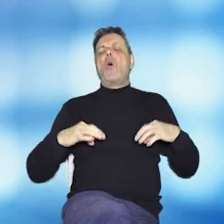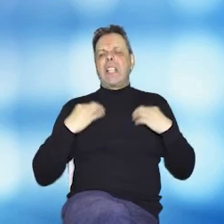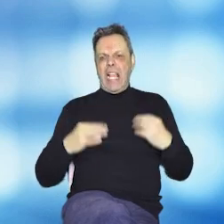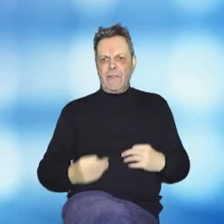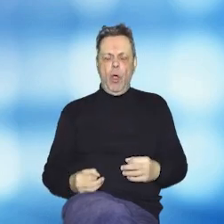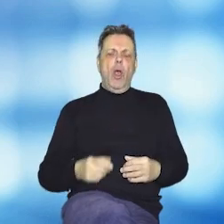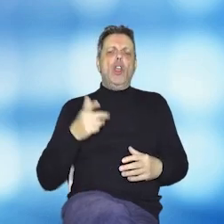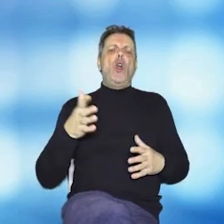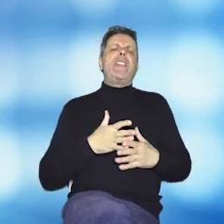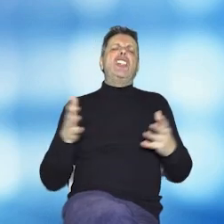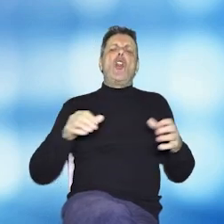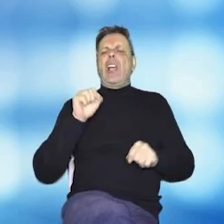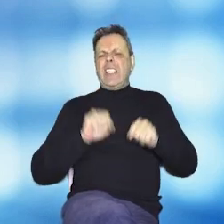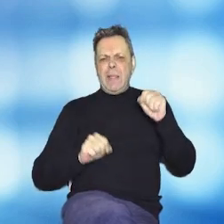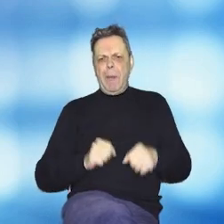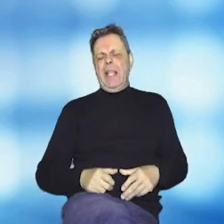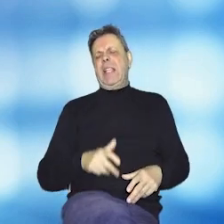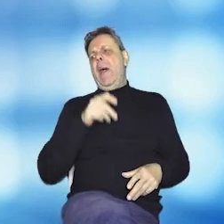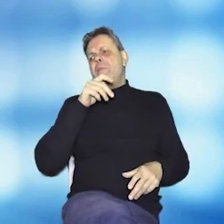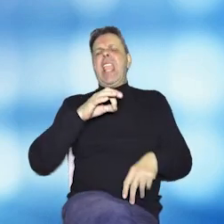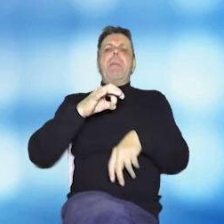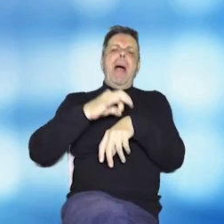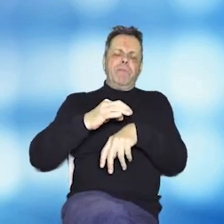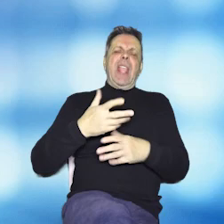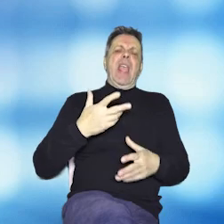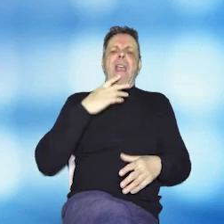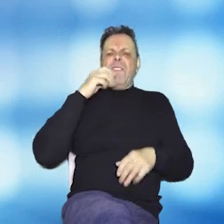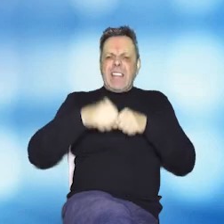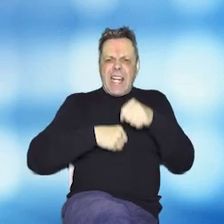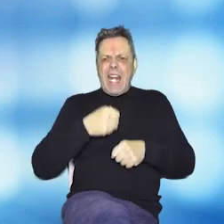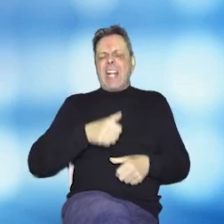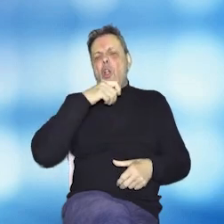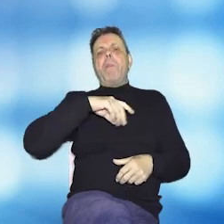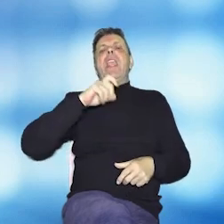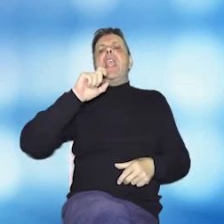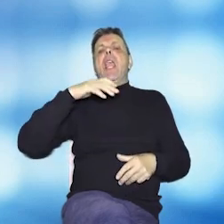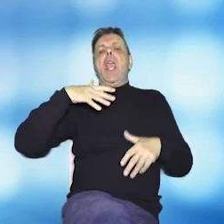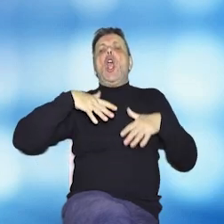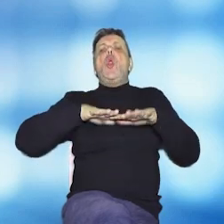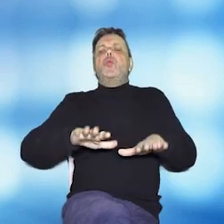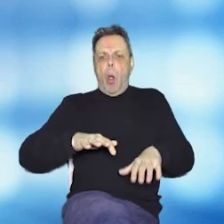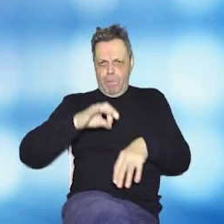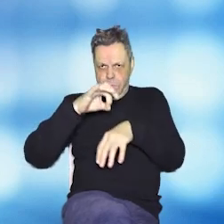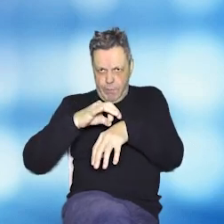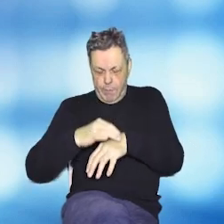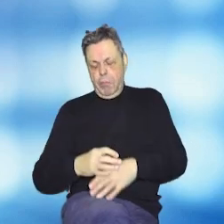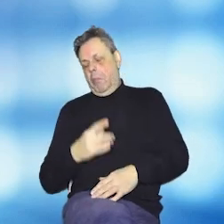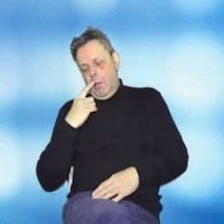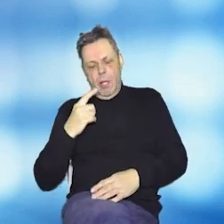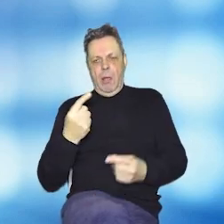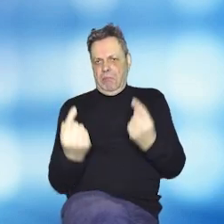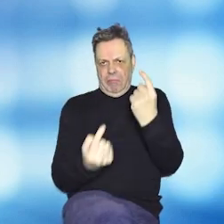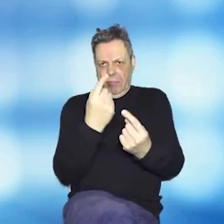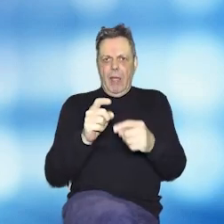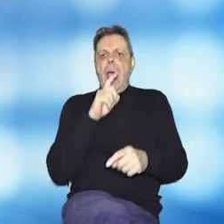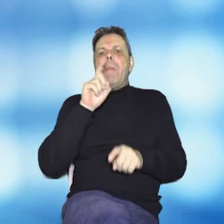je široka disciplina, ima veterinarske, ima humane. Jel da? Ja se bavim humanom parazitologijom, dakle, onim parazitima koji mogu